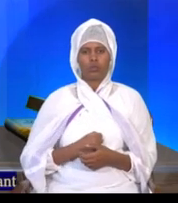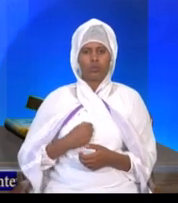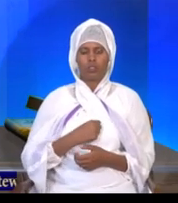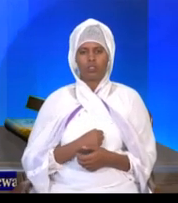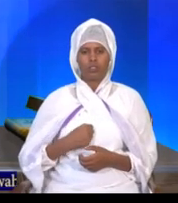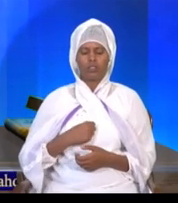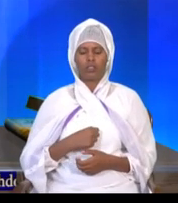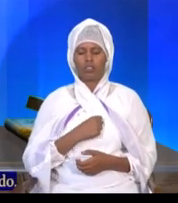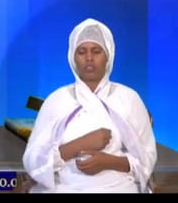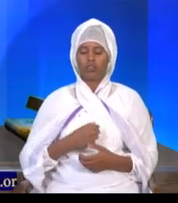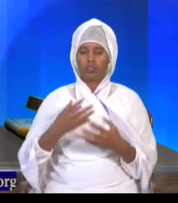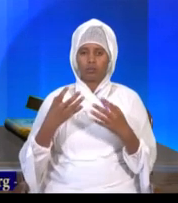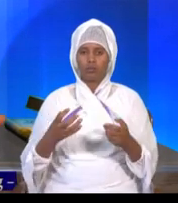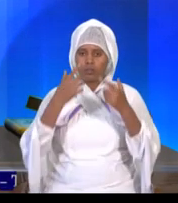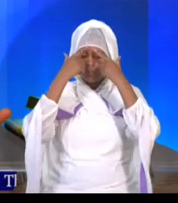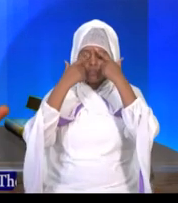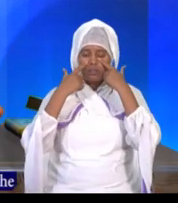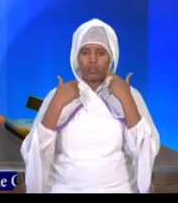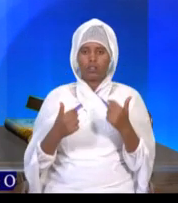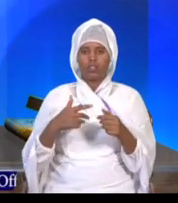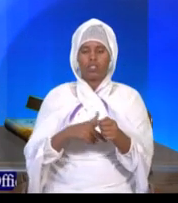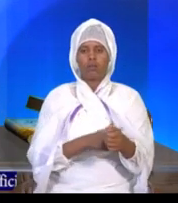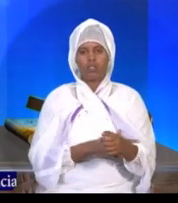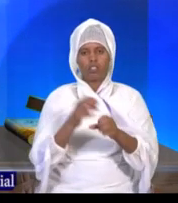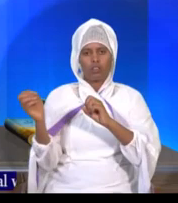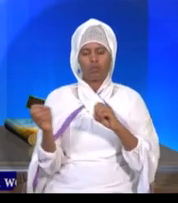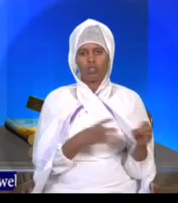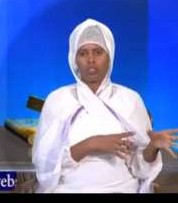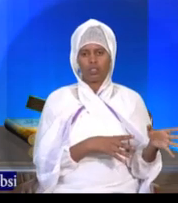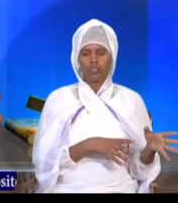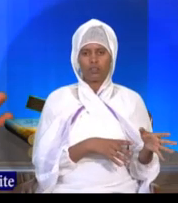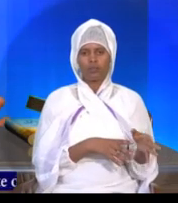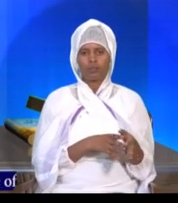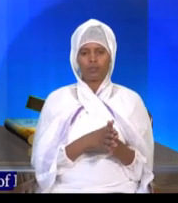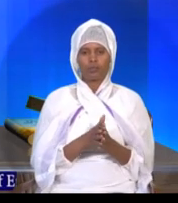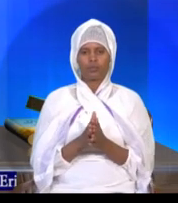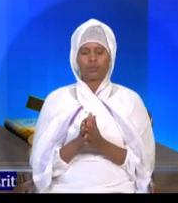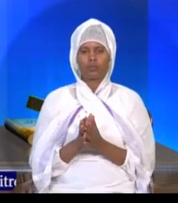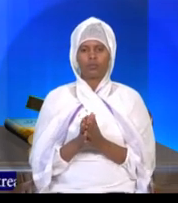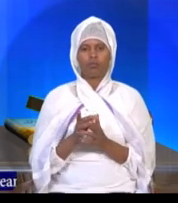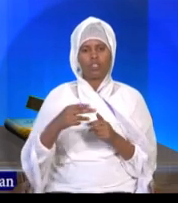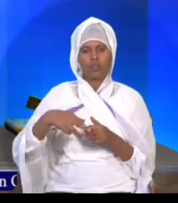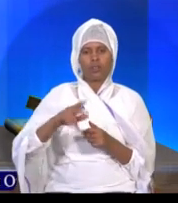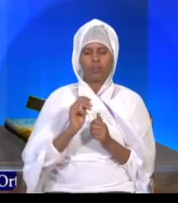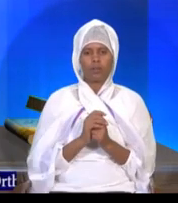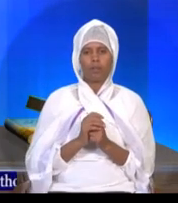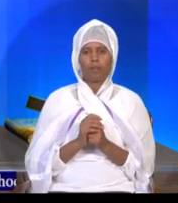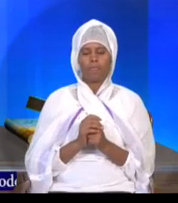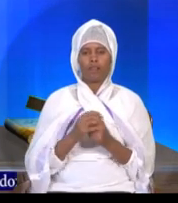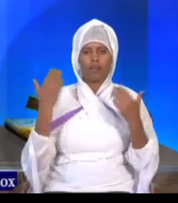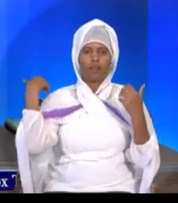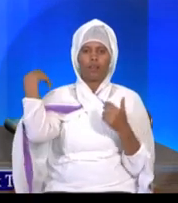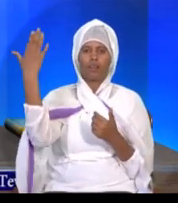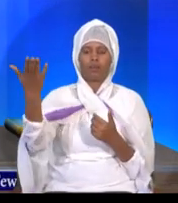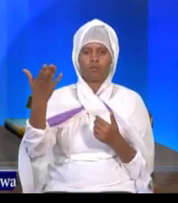ምስ ጓሃየ ናብ ገዳም ኣስቄጥስ ገዳም ነቲ በትሪ ጥራይ ሒዙ ነተን ኣባጊ ዓብ ዘለዋ ገዲፉ ከደ ይብል